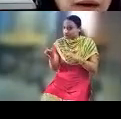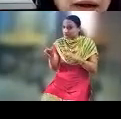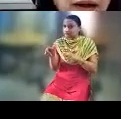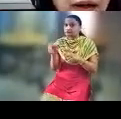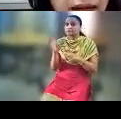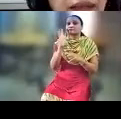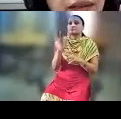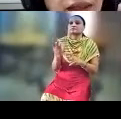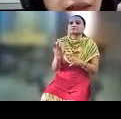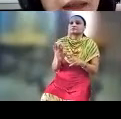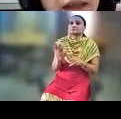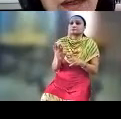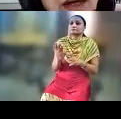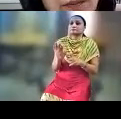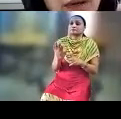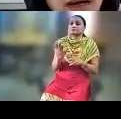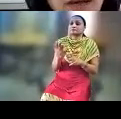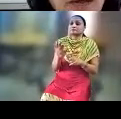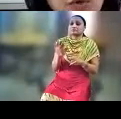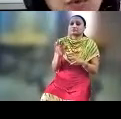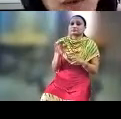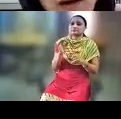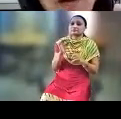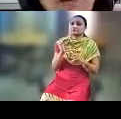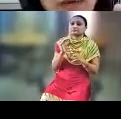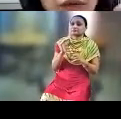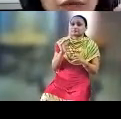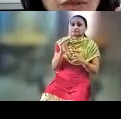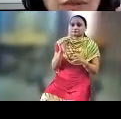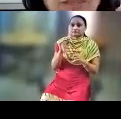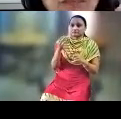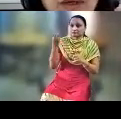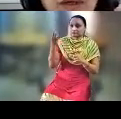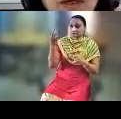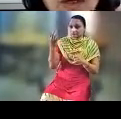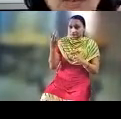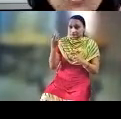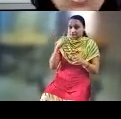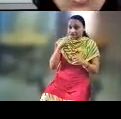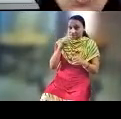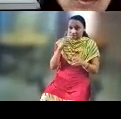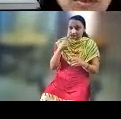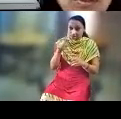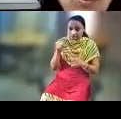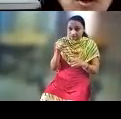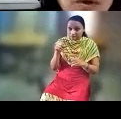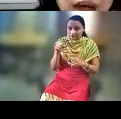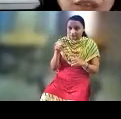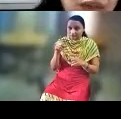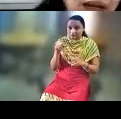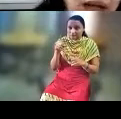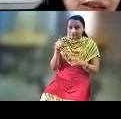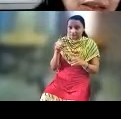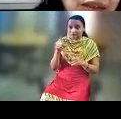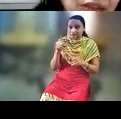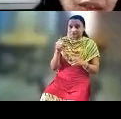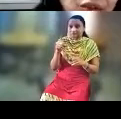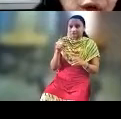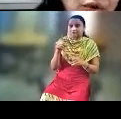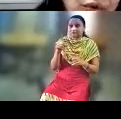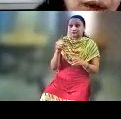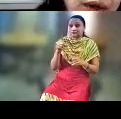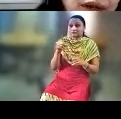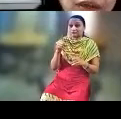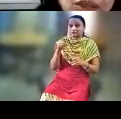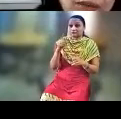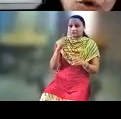फीडबैक as they learn and apply the new parenting behaviors. So this is in contrast with classes that just talk